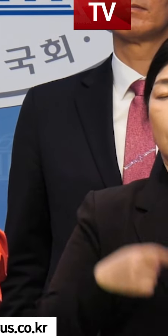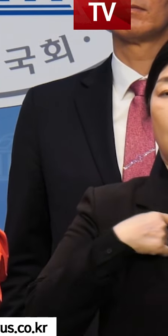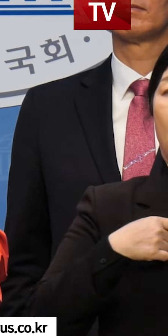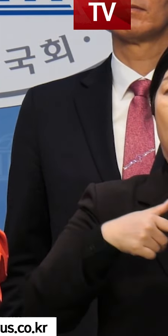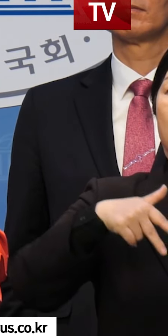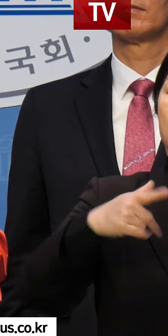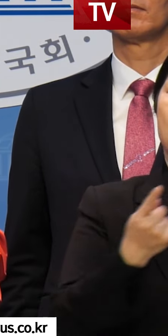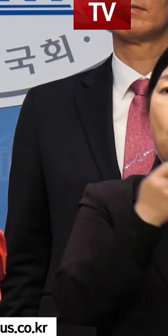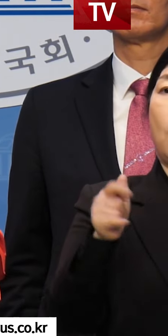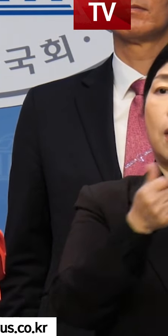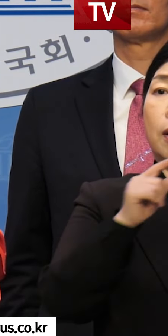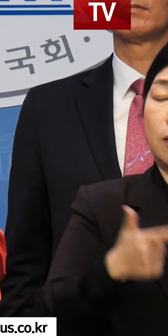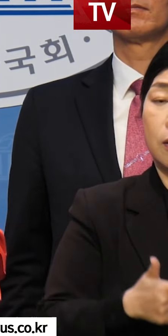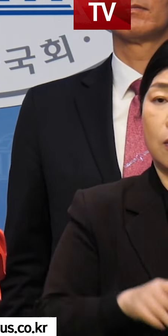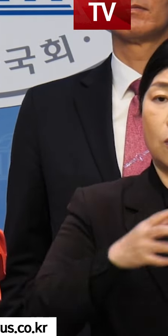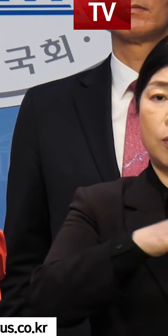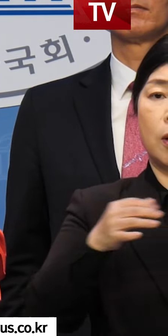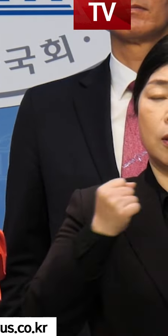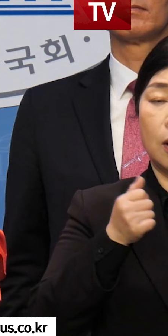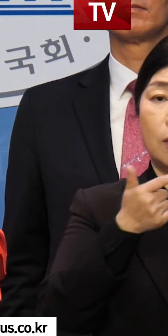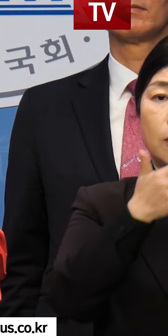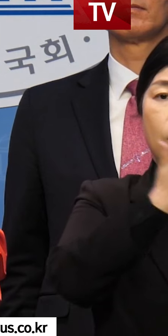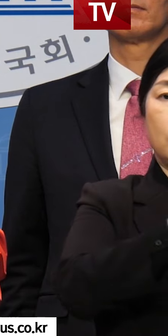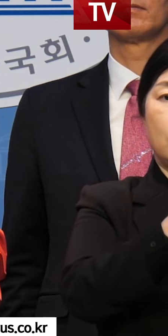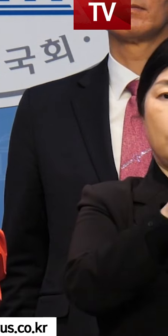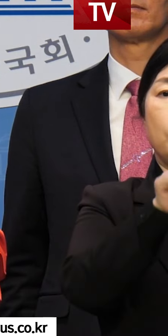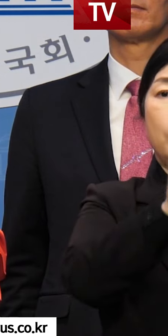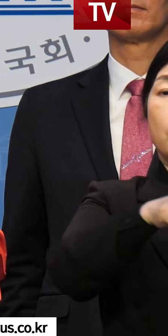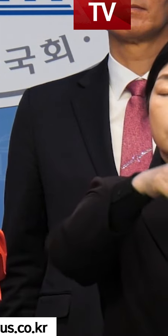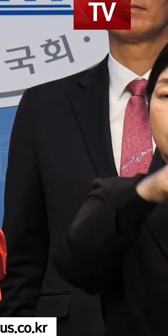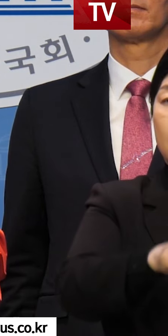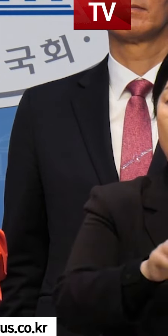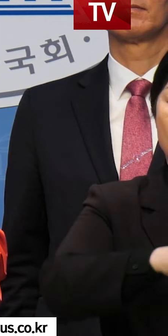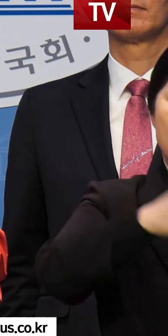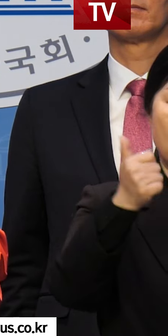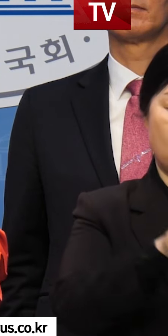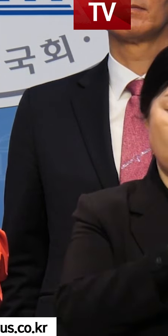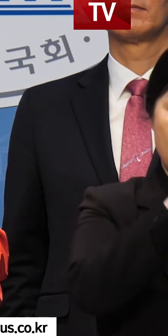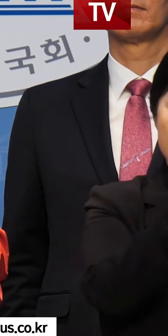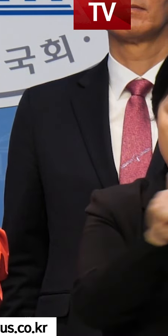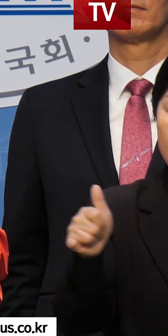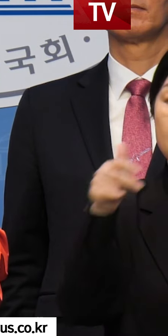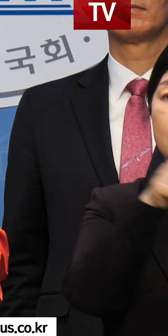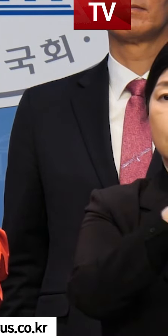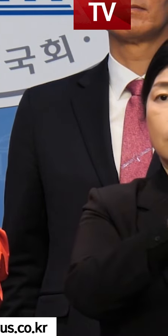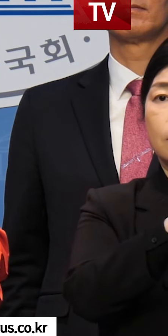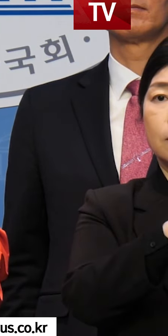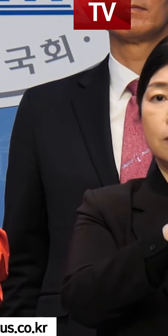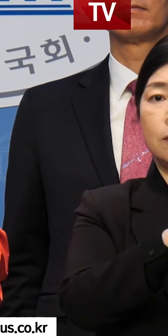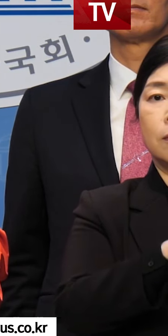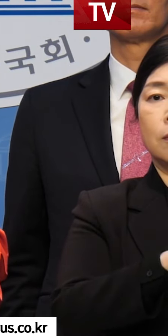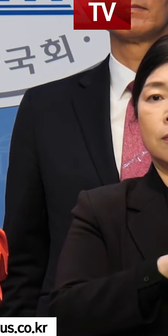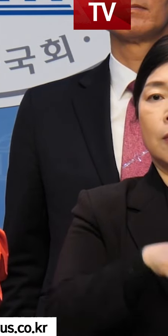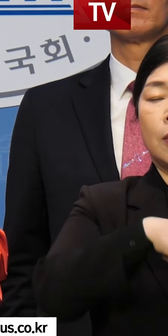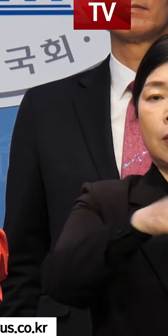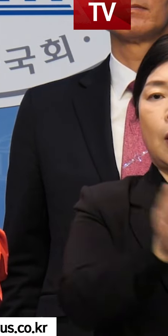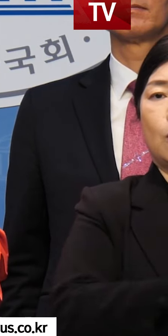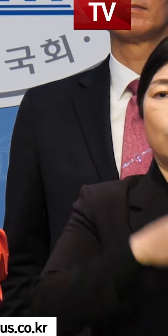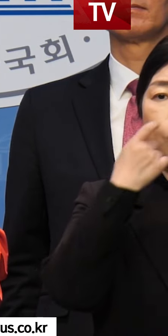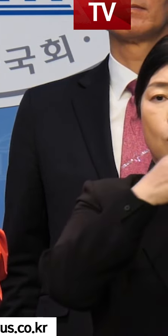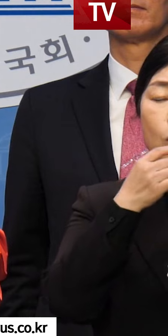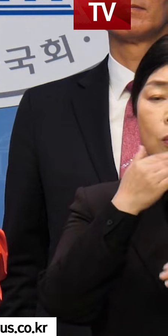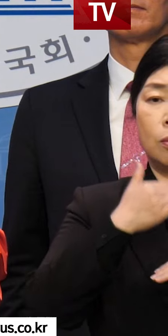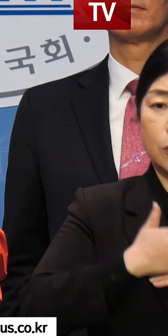조광하는 국민의힘 남양주 병지역 국회의원 후보로서 당론으로 추진하고